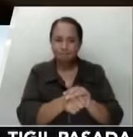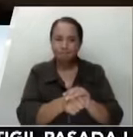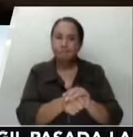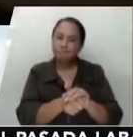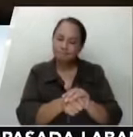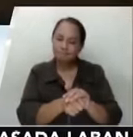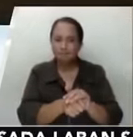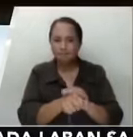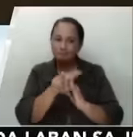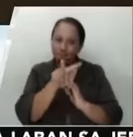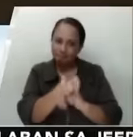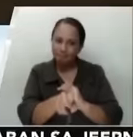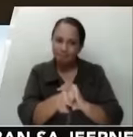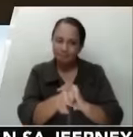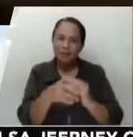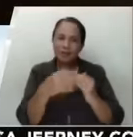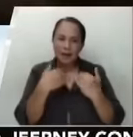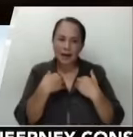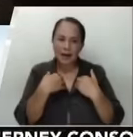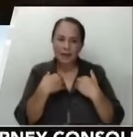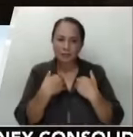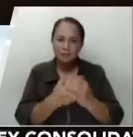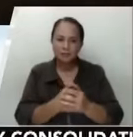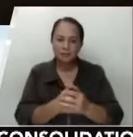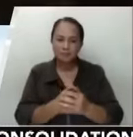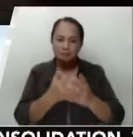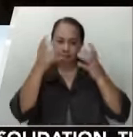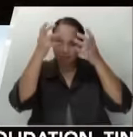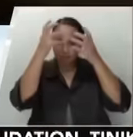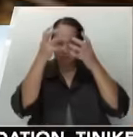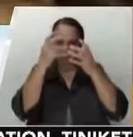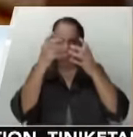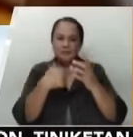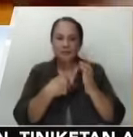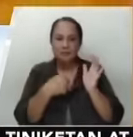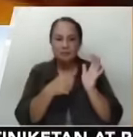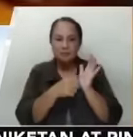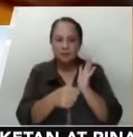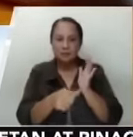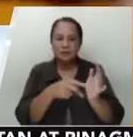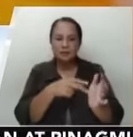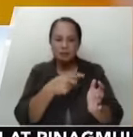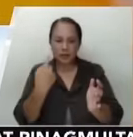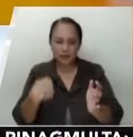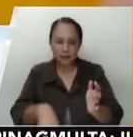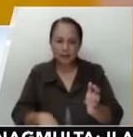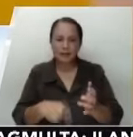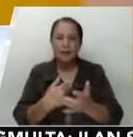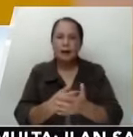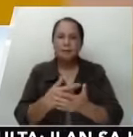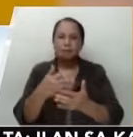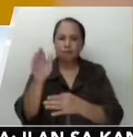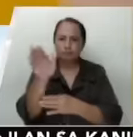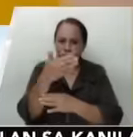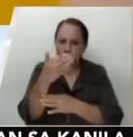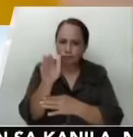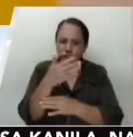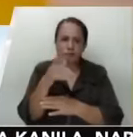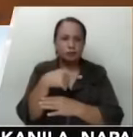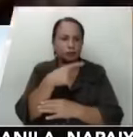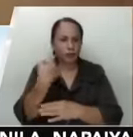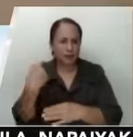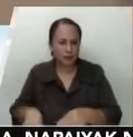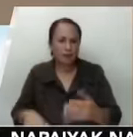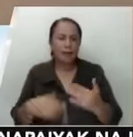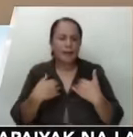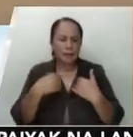May nakuha ring helmet na may markings na China, tactical vest at watawat ng China. Ayon sa NCRPO, nakakuha ng tip